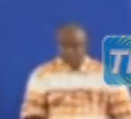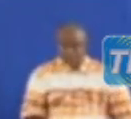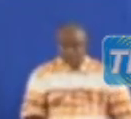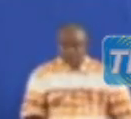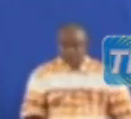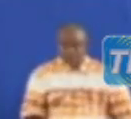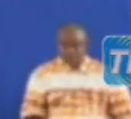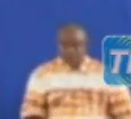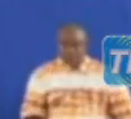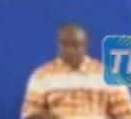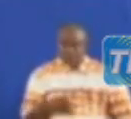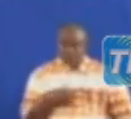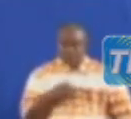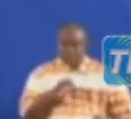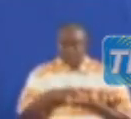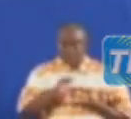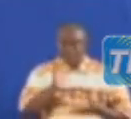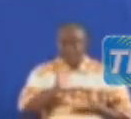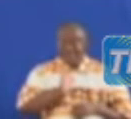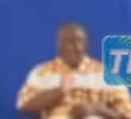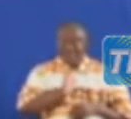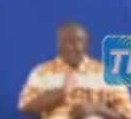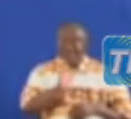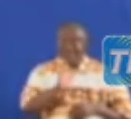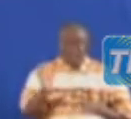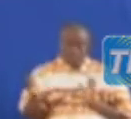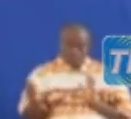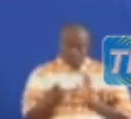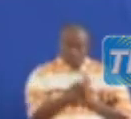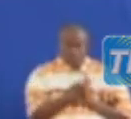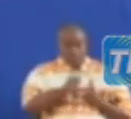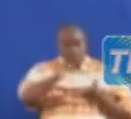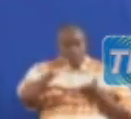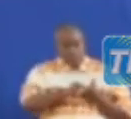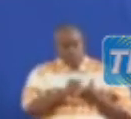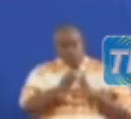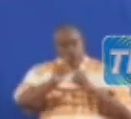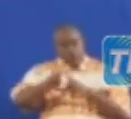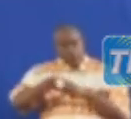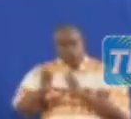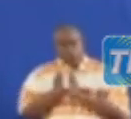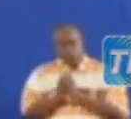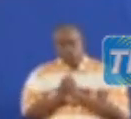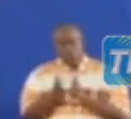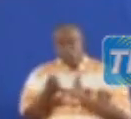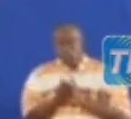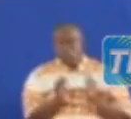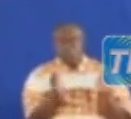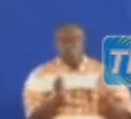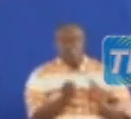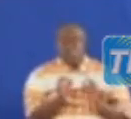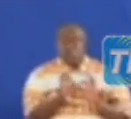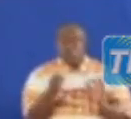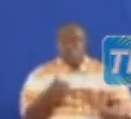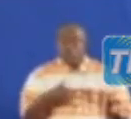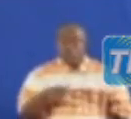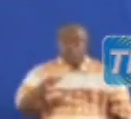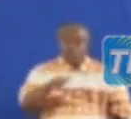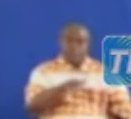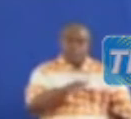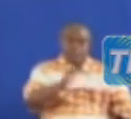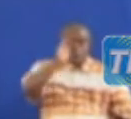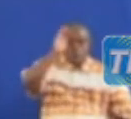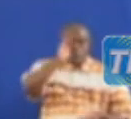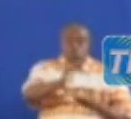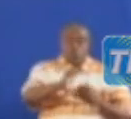zinazoelezwa na kuwekwa kwenye machapisho mbalimbali za teknolojia mbadala kwa wadau ni pamoja na uhifadhi wa mazingira,